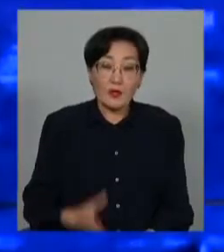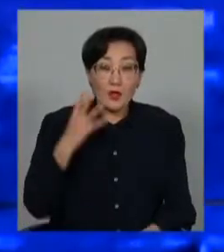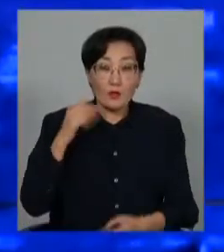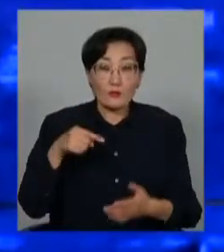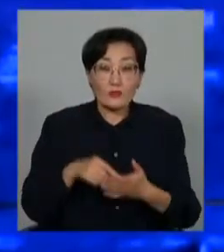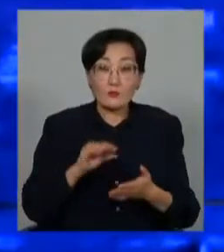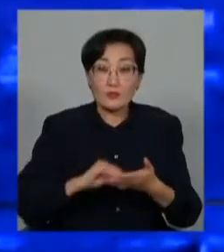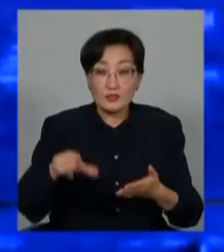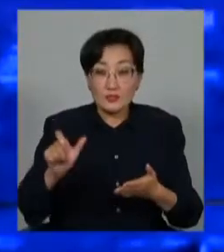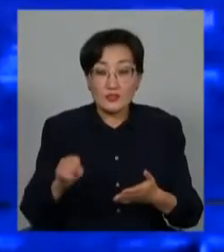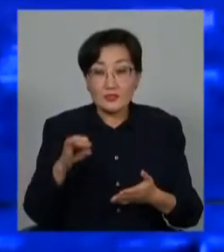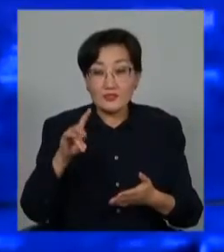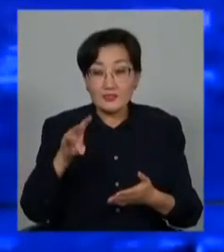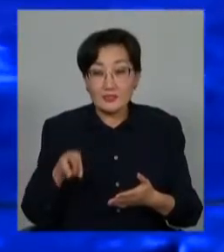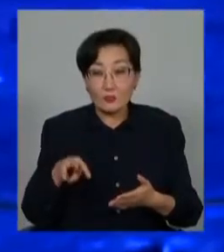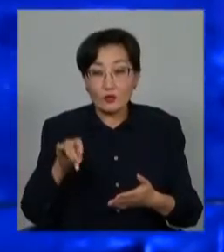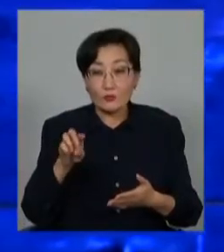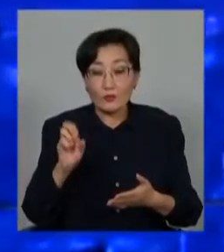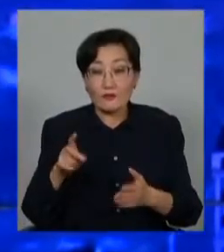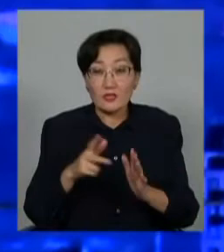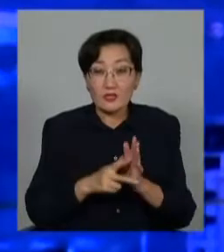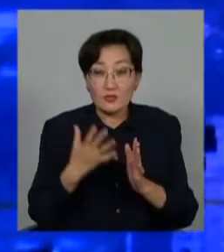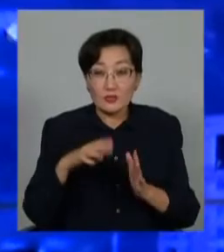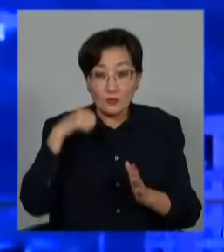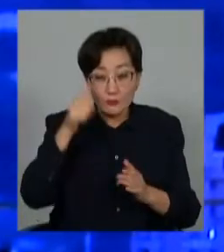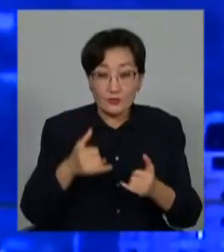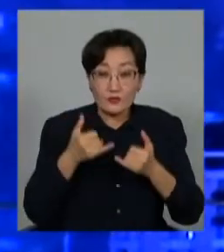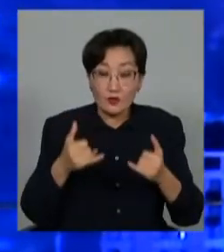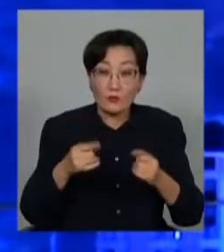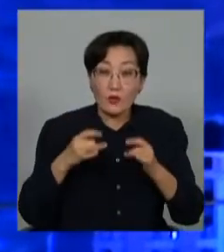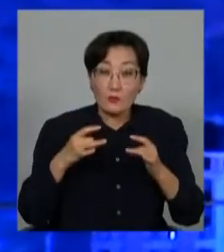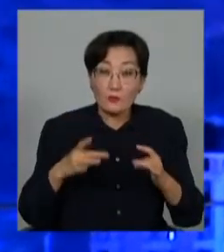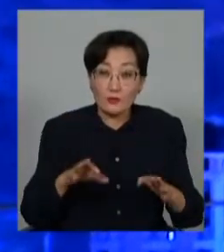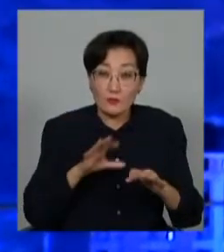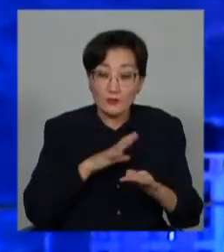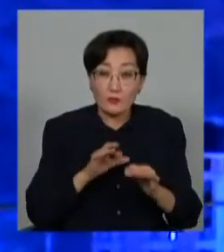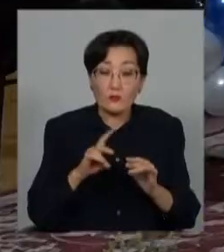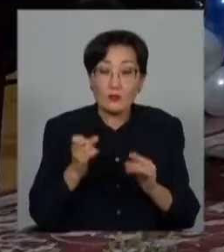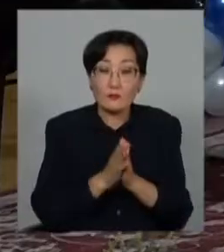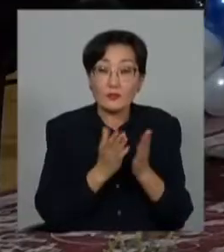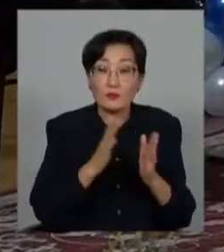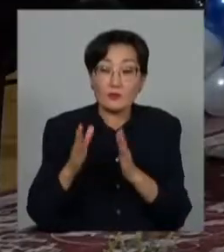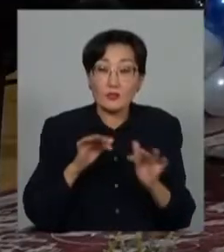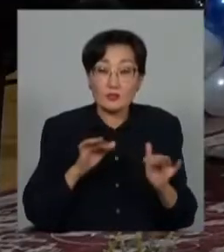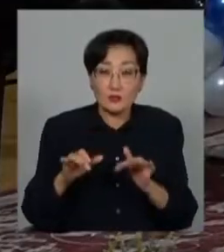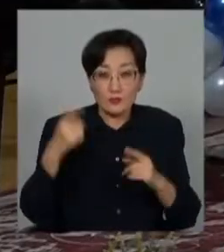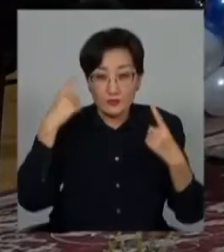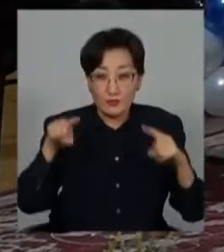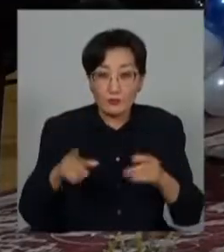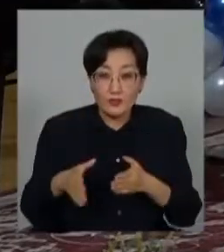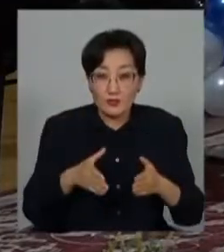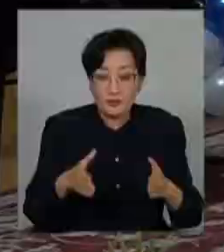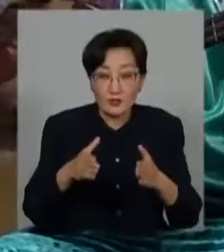Алматыда жазушы Сайын Мұратбековтің 85 жылдығына орай кеш ұйымдастырылды. Ұлттық кітапханада болған шараға шығармашылық